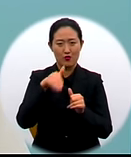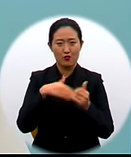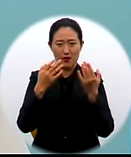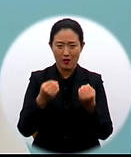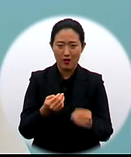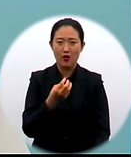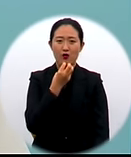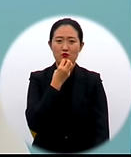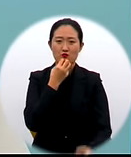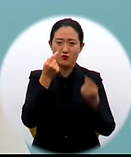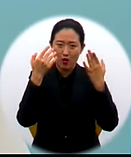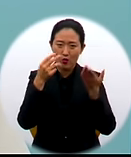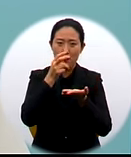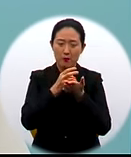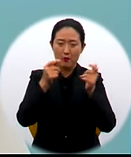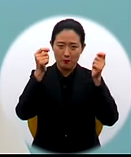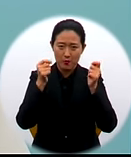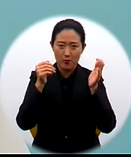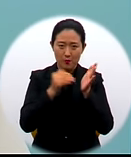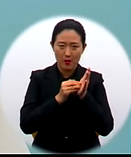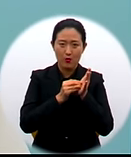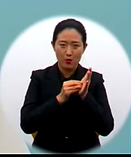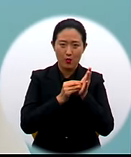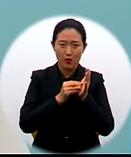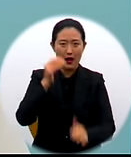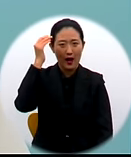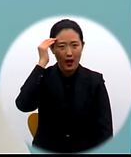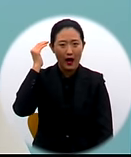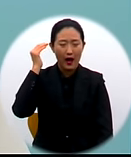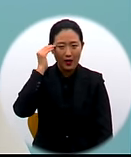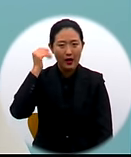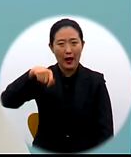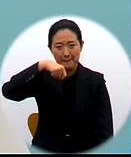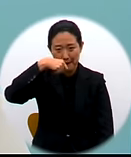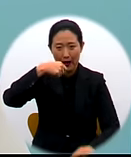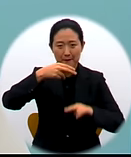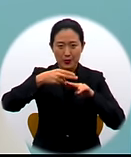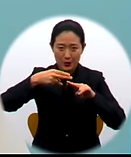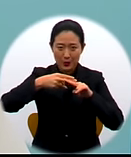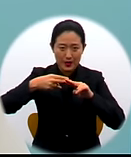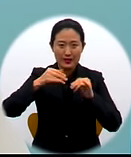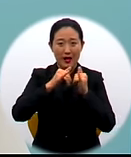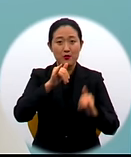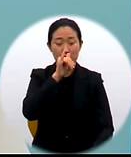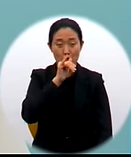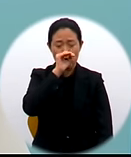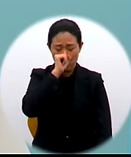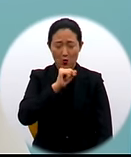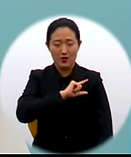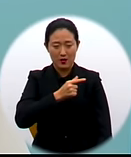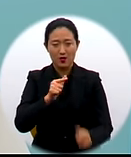나와서 한식당 하는 선배들도 있고요. 좋은 자격증 가지고 굉장히 다양한 일을 많이 해요. 나쁘진 않아요. 나쁘진